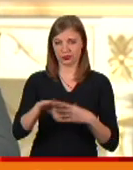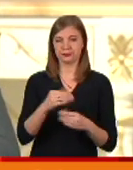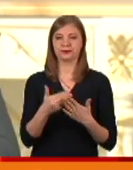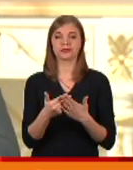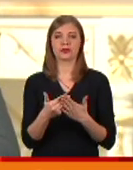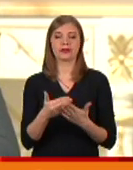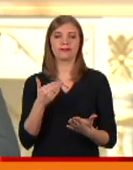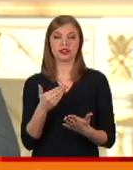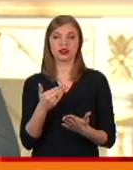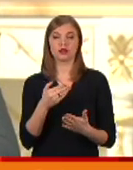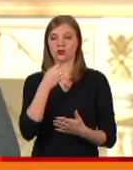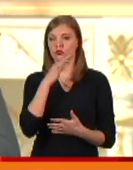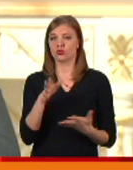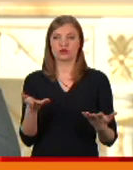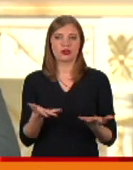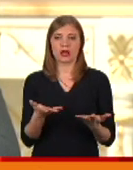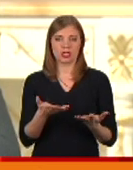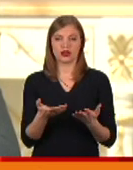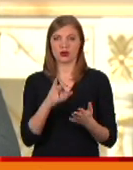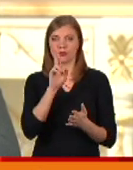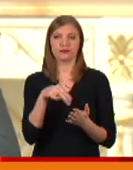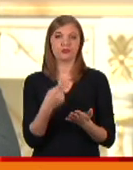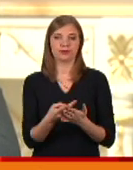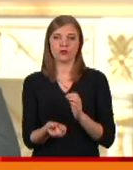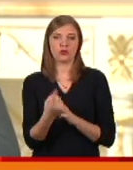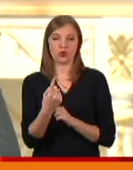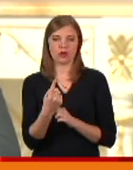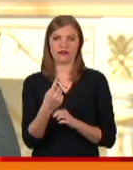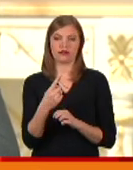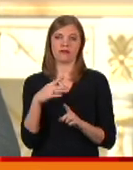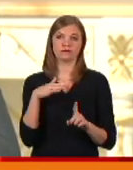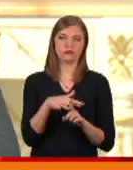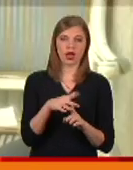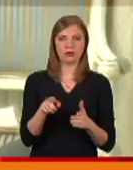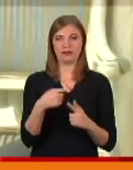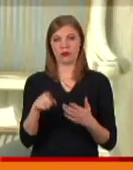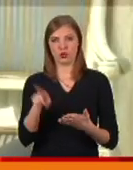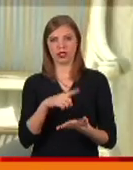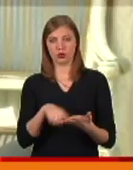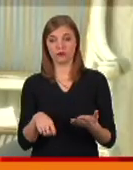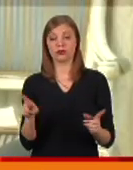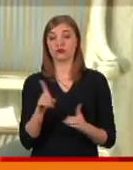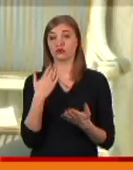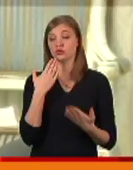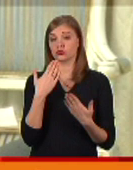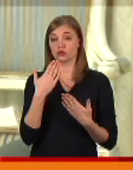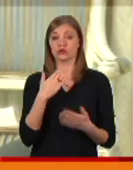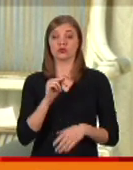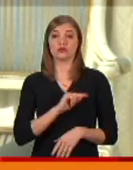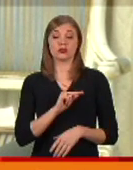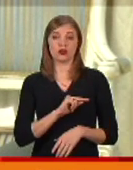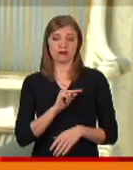від будь-яких проявів нападів або недовіри. Що стосується